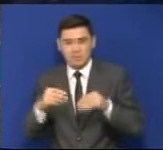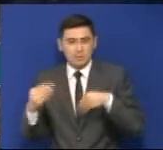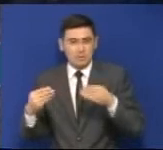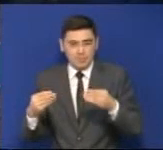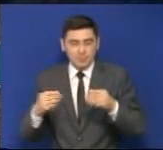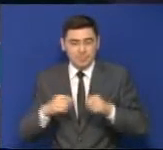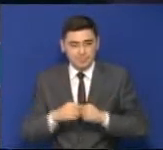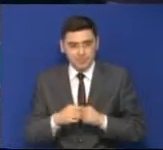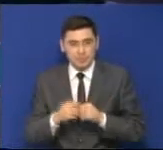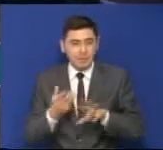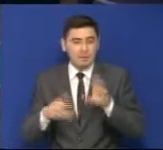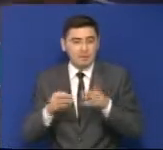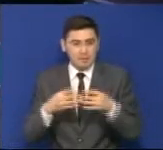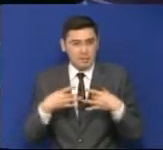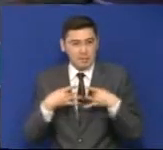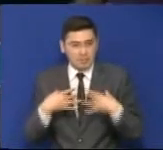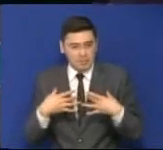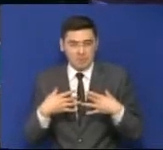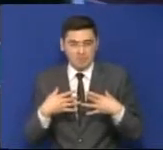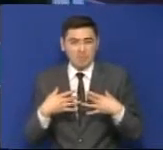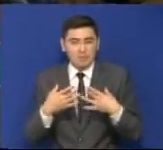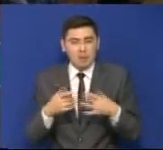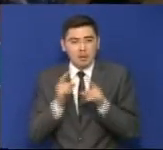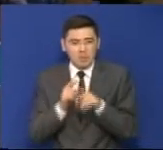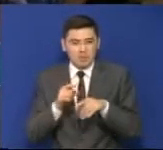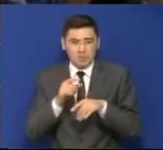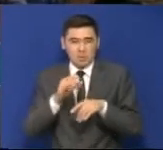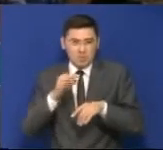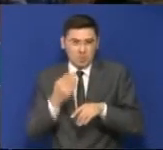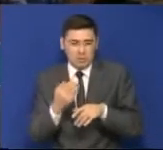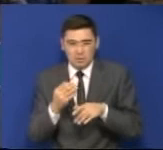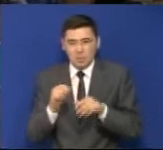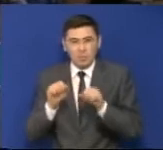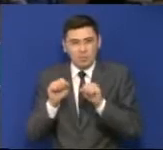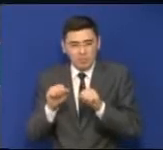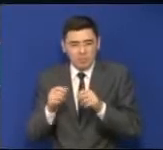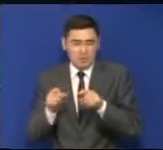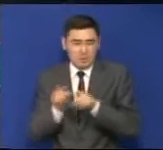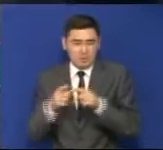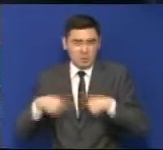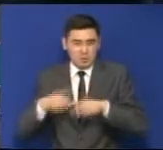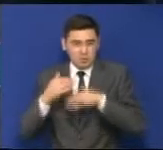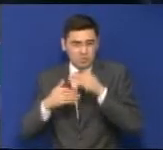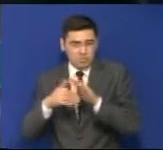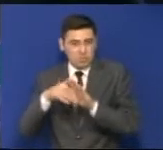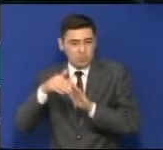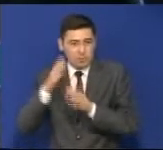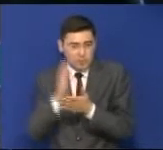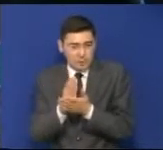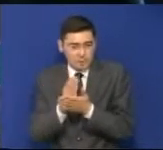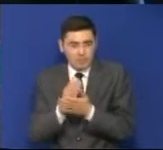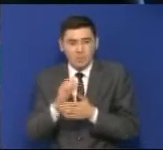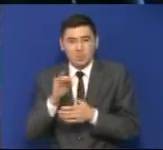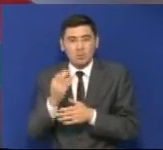мен шапағат мейрамына айналды. Бүгінгі таңда халықта әлеуметтік қорғау жүйесі жетілдіріліп келеді. Әлеуметтік қызмет